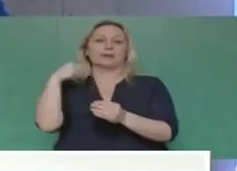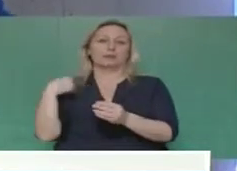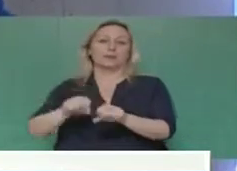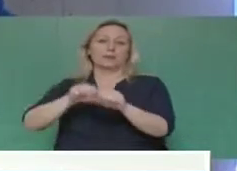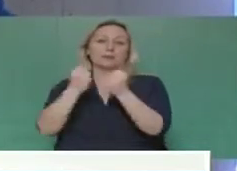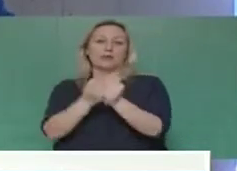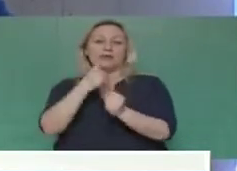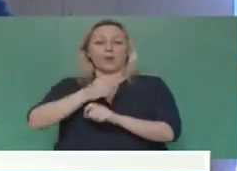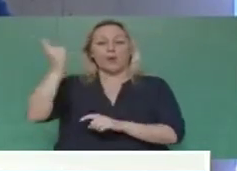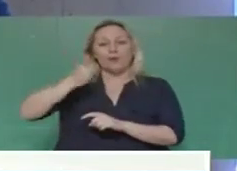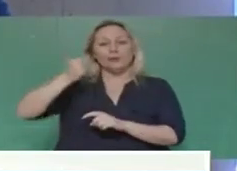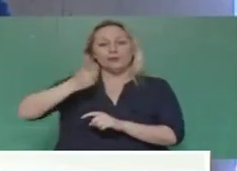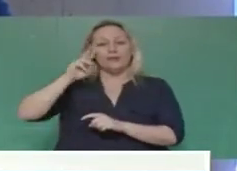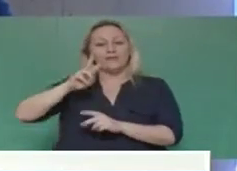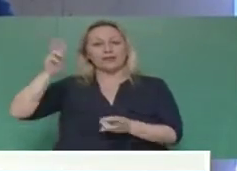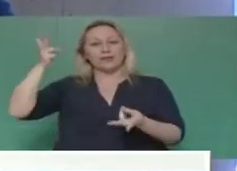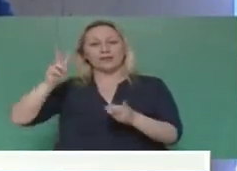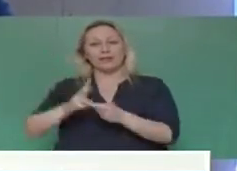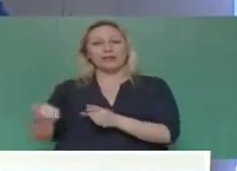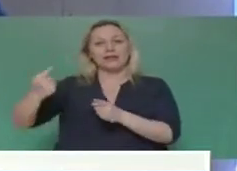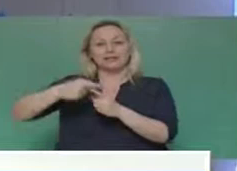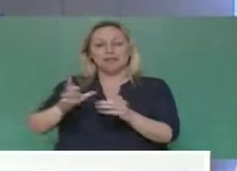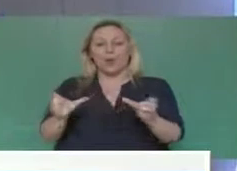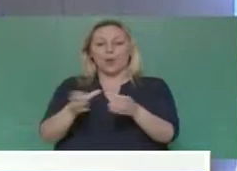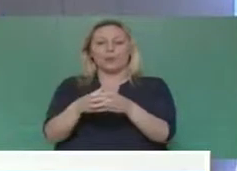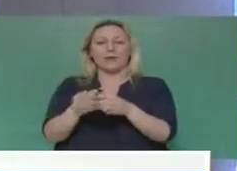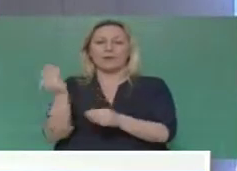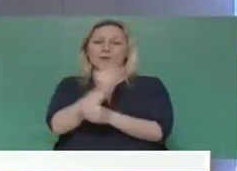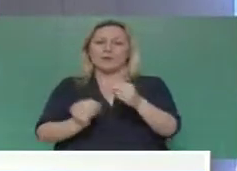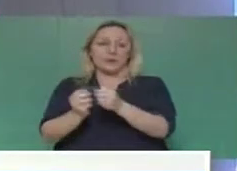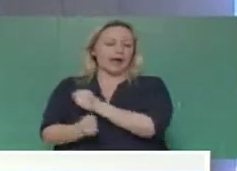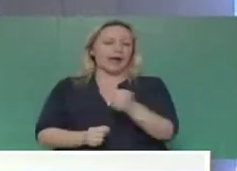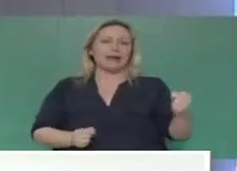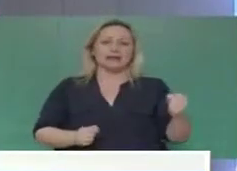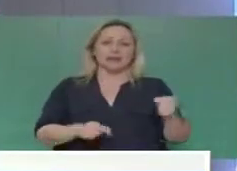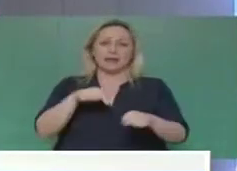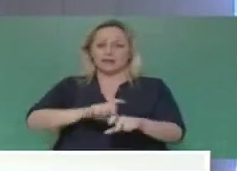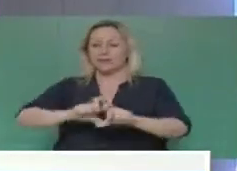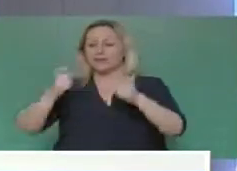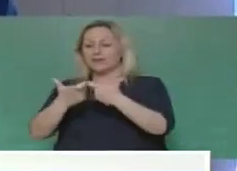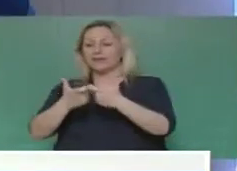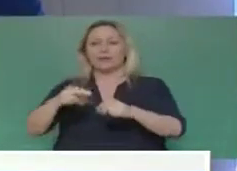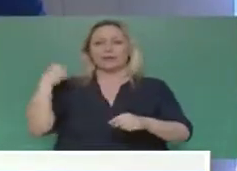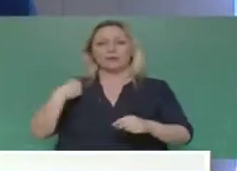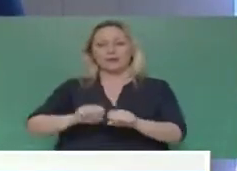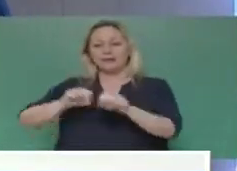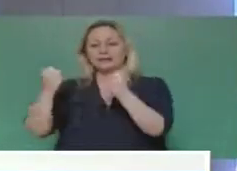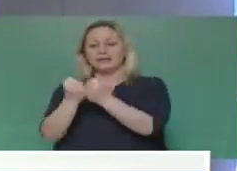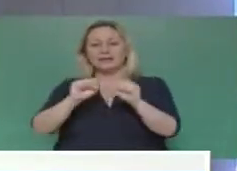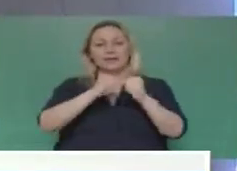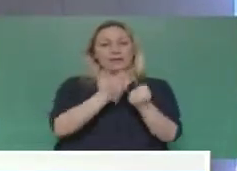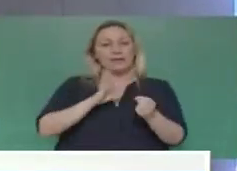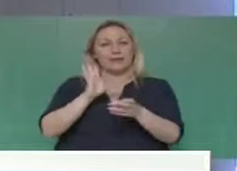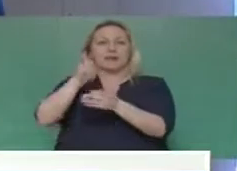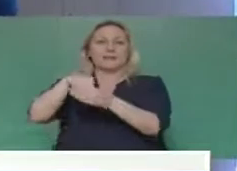τους, αλλά και αριστερών ομάδων σε δημοτικά και περιφερειακά συμβούλια. Μοναδικός σκοπός η διαιώνιση του